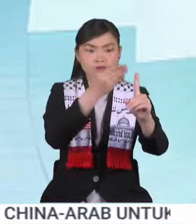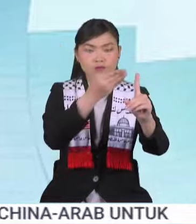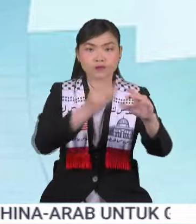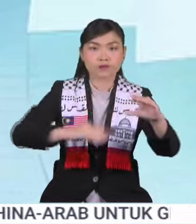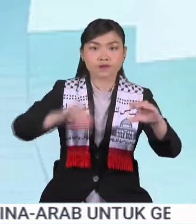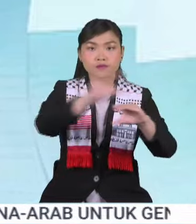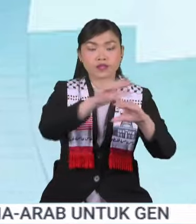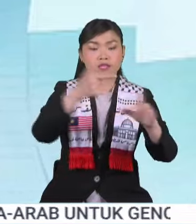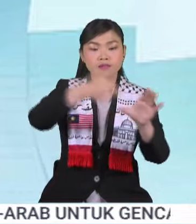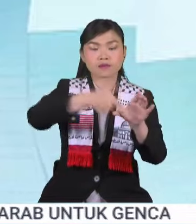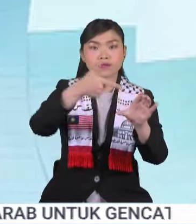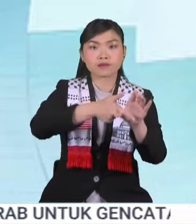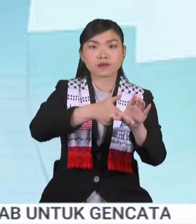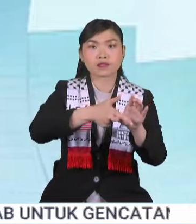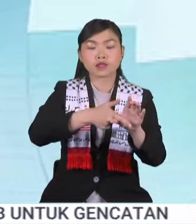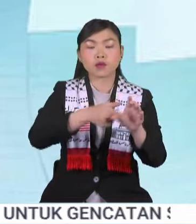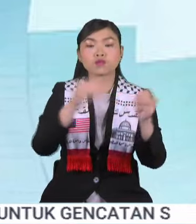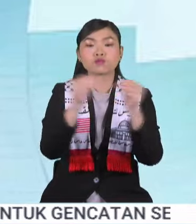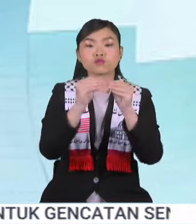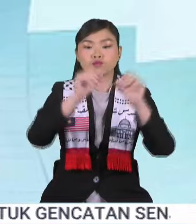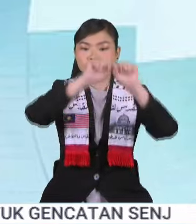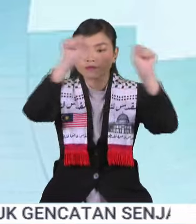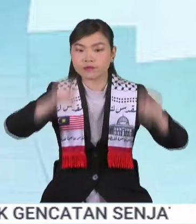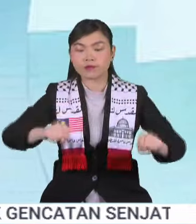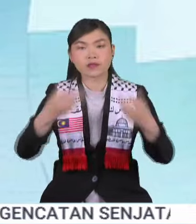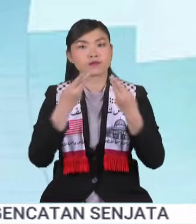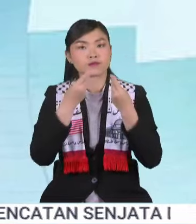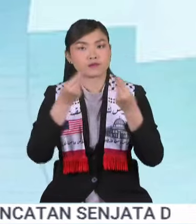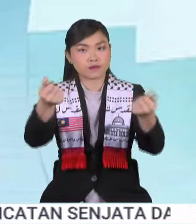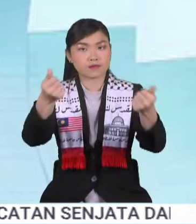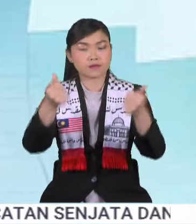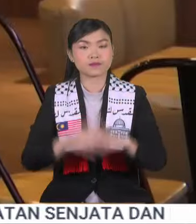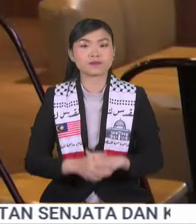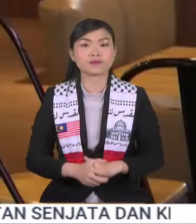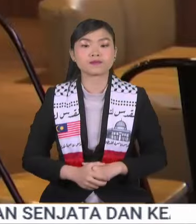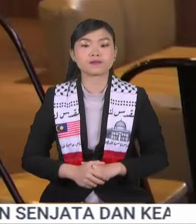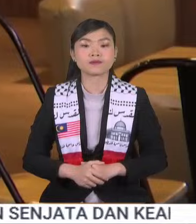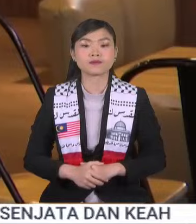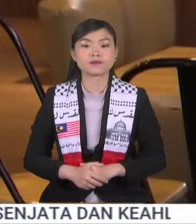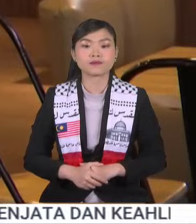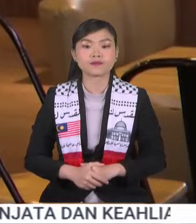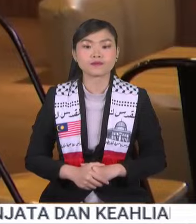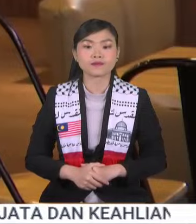dapat dilakukan dengan lebih sistematik dan berkesan.